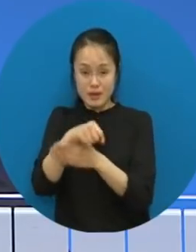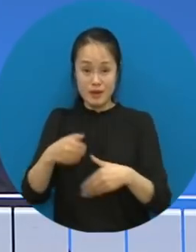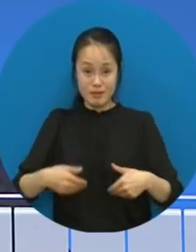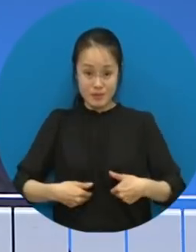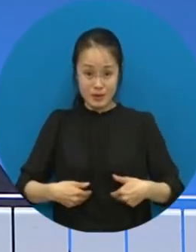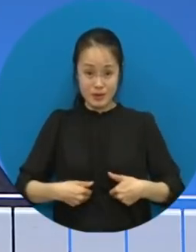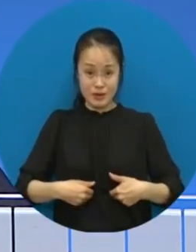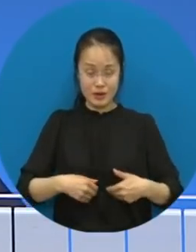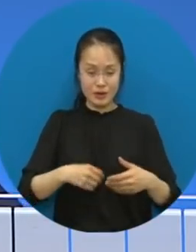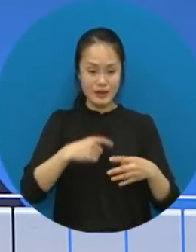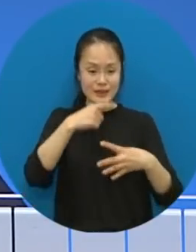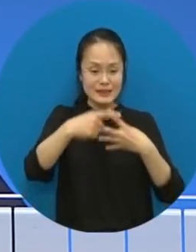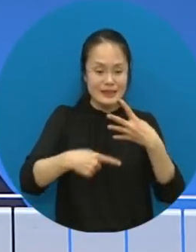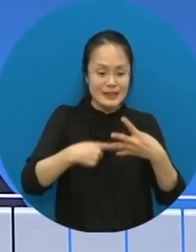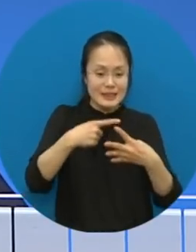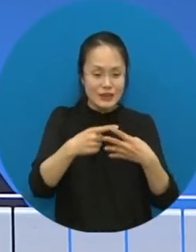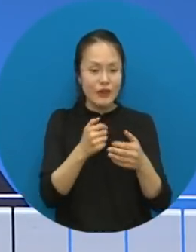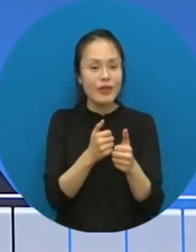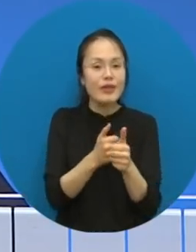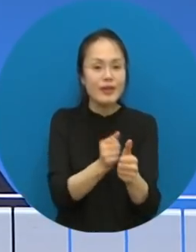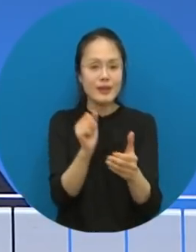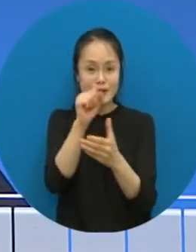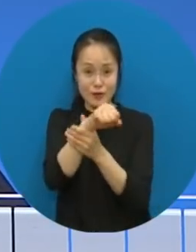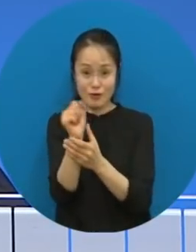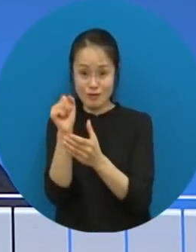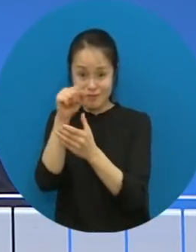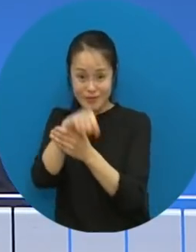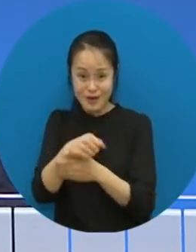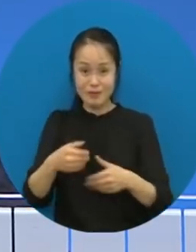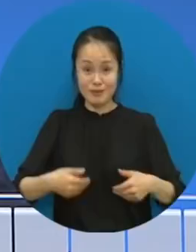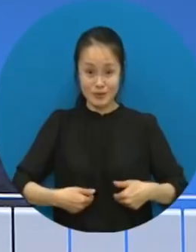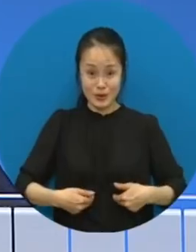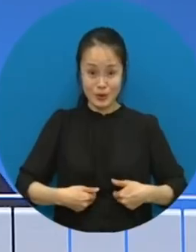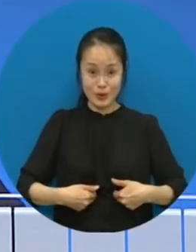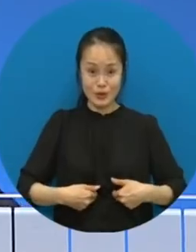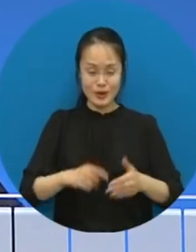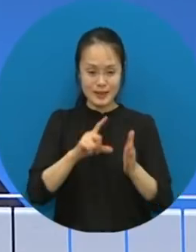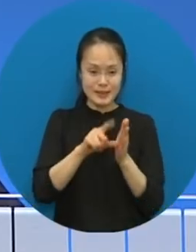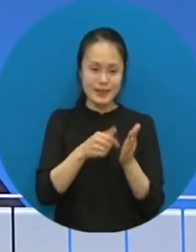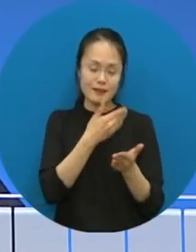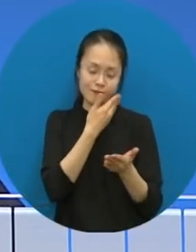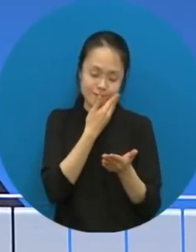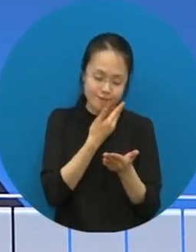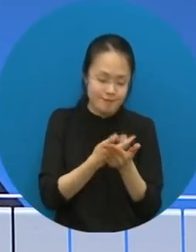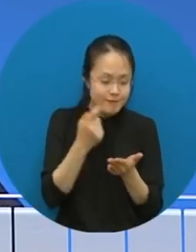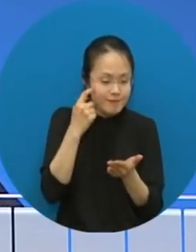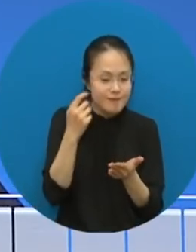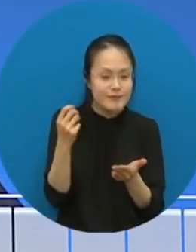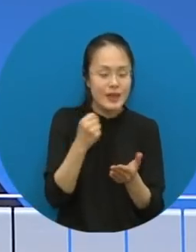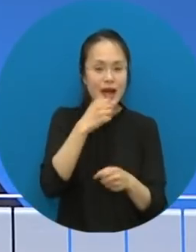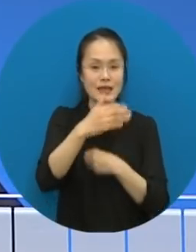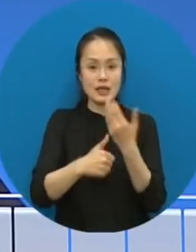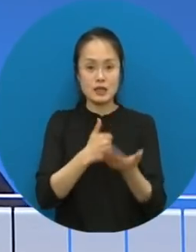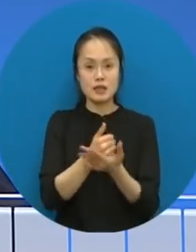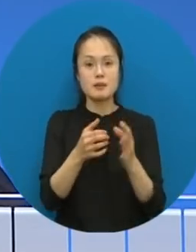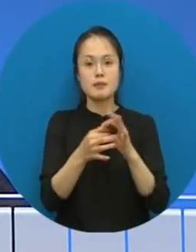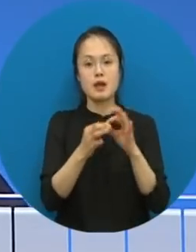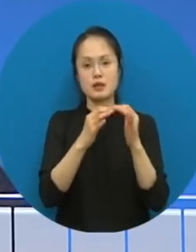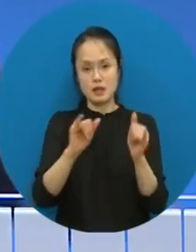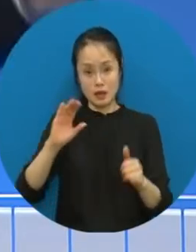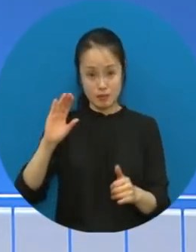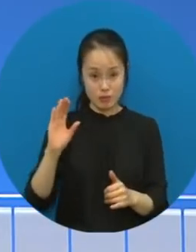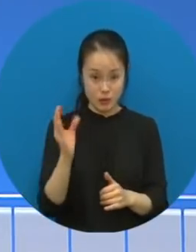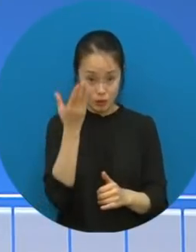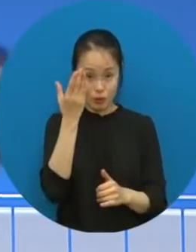열매 맺는 일이 있어야 되며 시간을 귀히 여기는 하나님의 사람이 되어야만 하며 하나님의 약속대로 하나님의